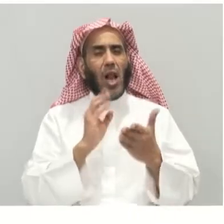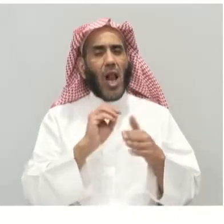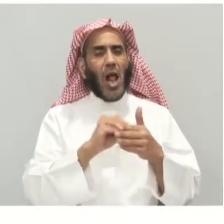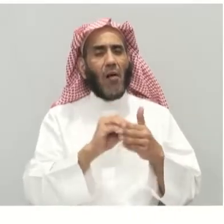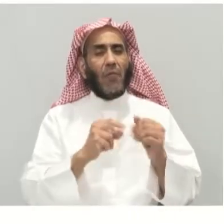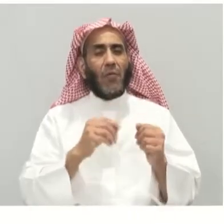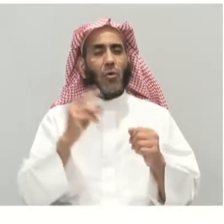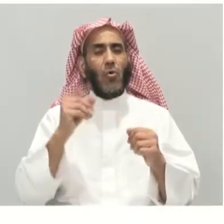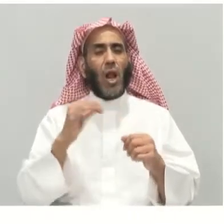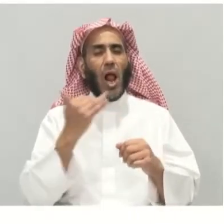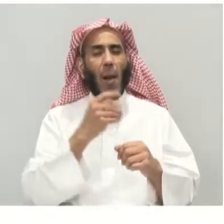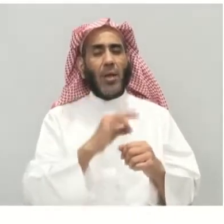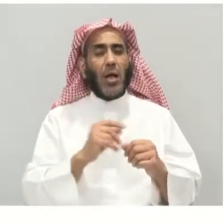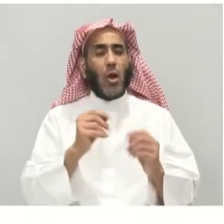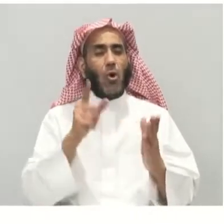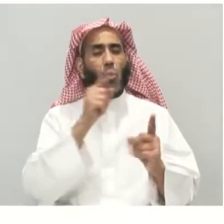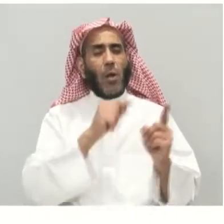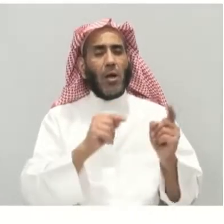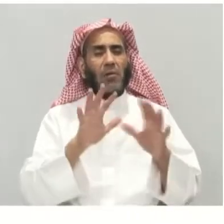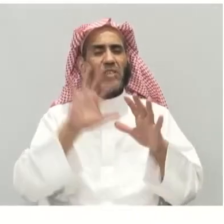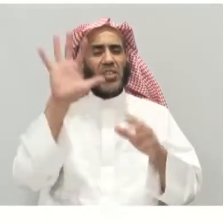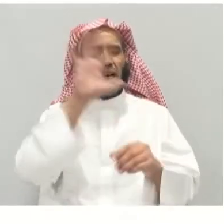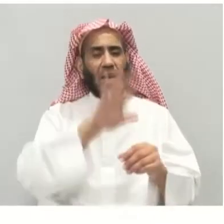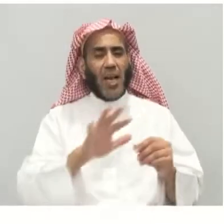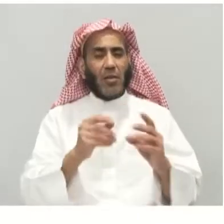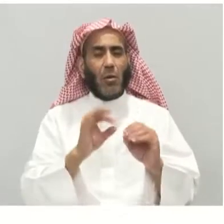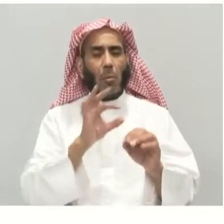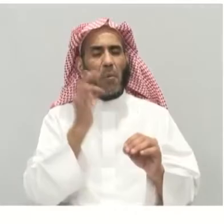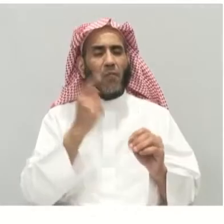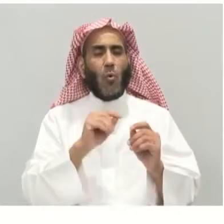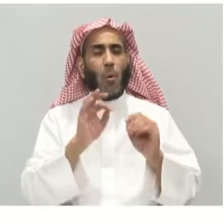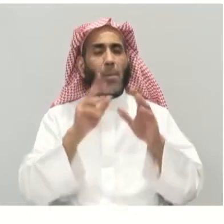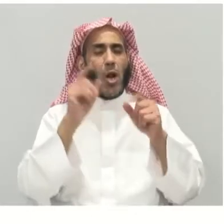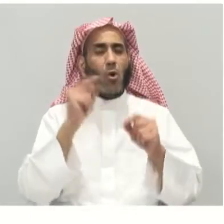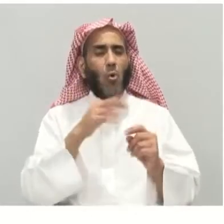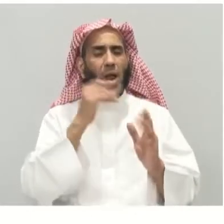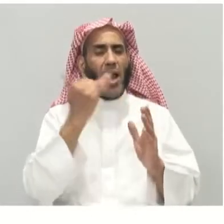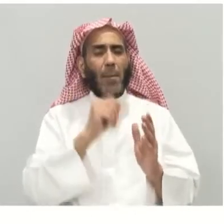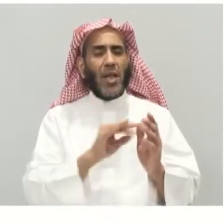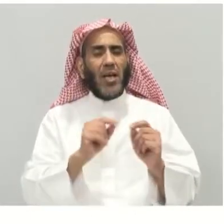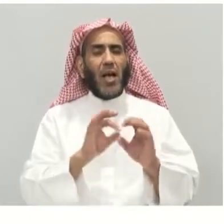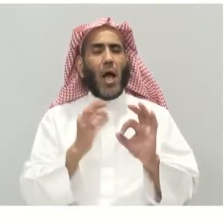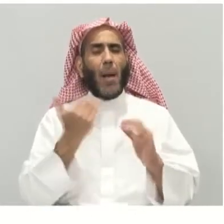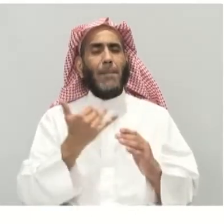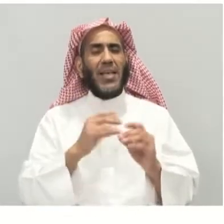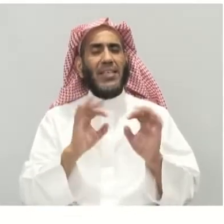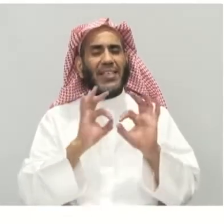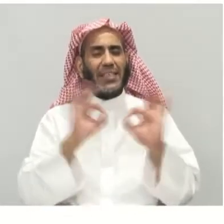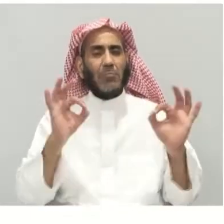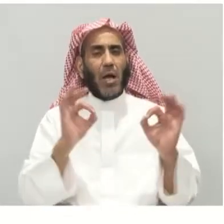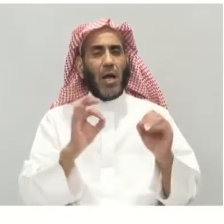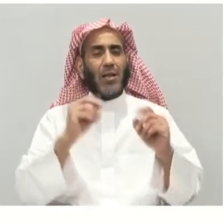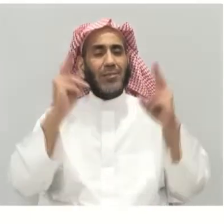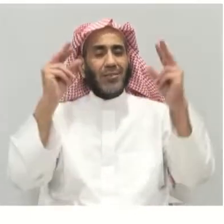الماضيه مثل اللي هو الهويه العربيه في الشكل الخزفي عيضه المفهوم الهويه العربيه ايضا اهميه احتمال زخرفه